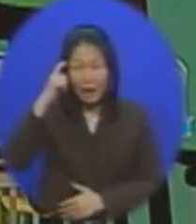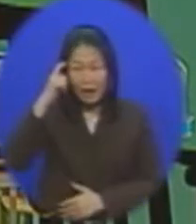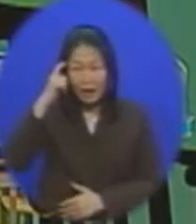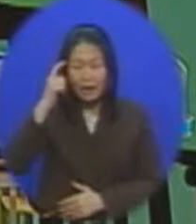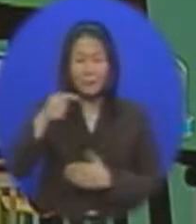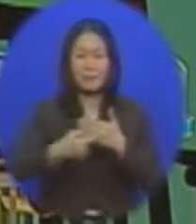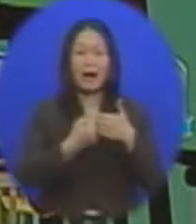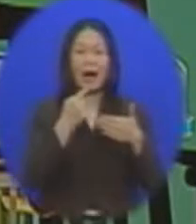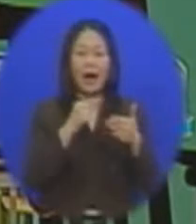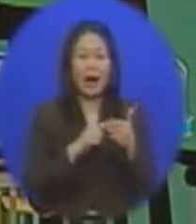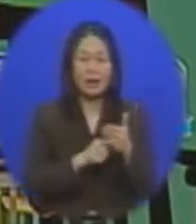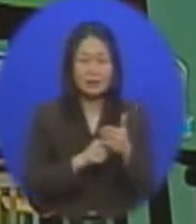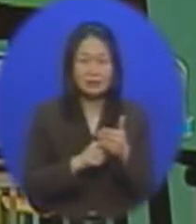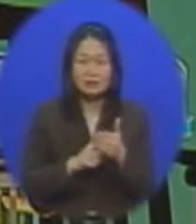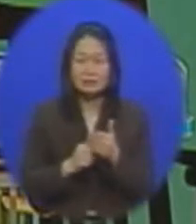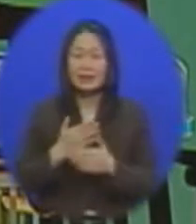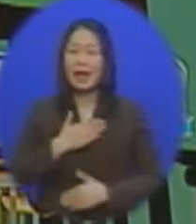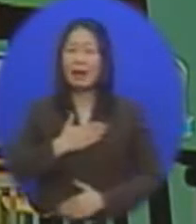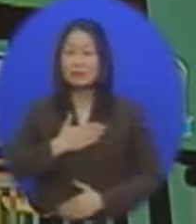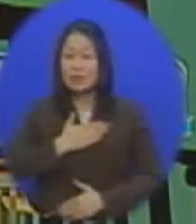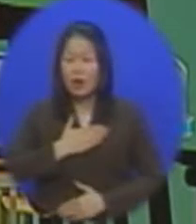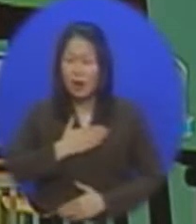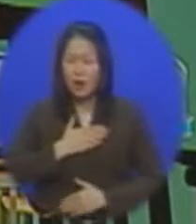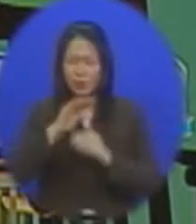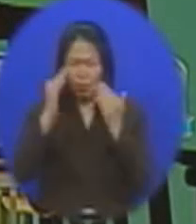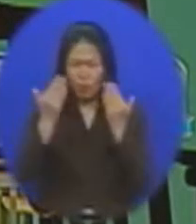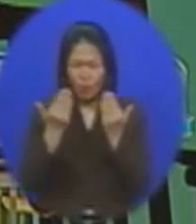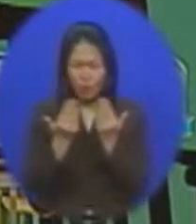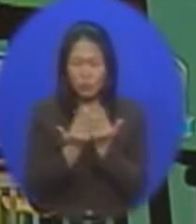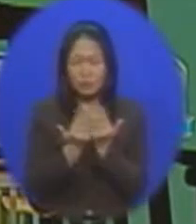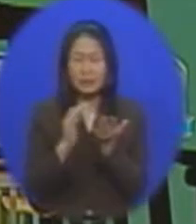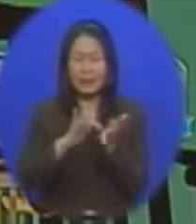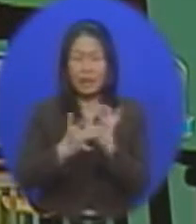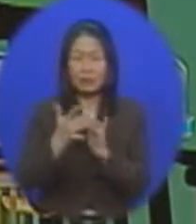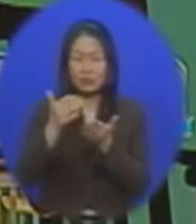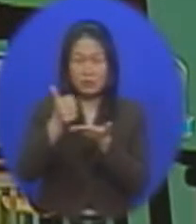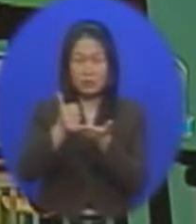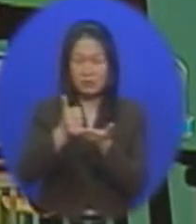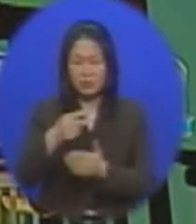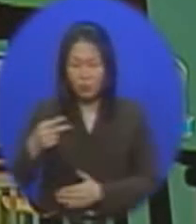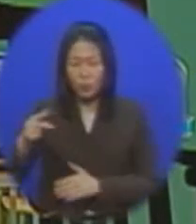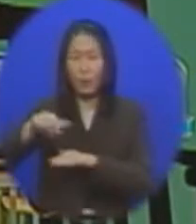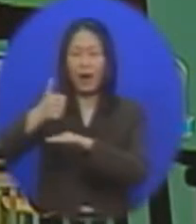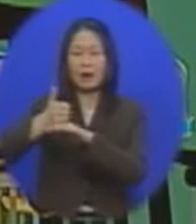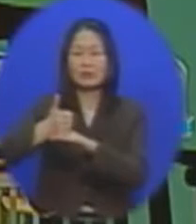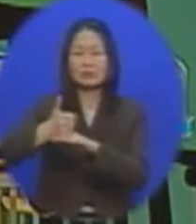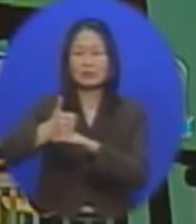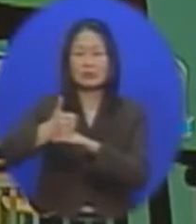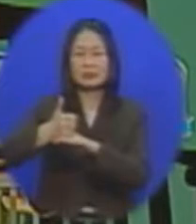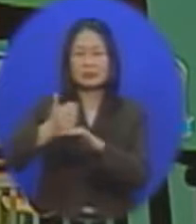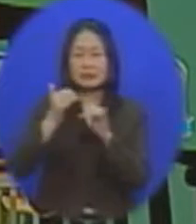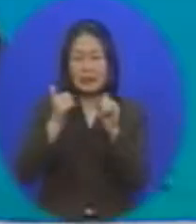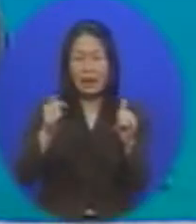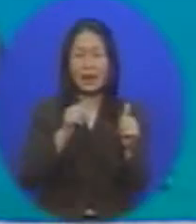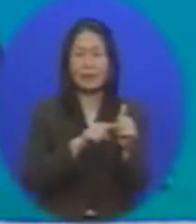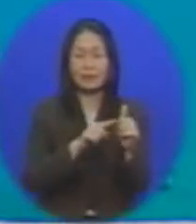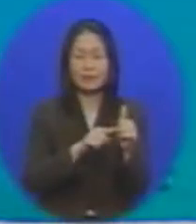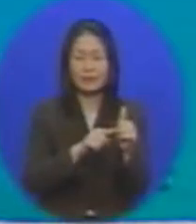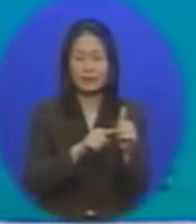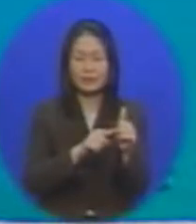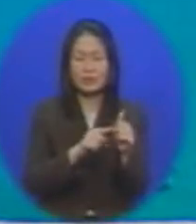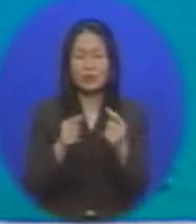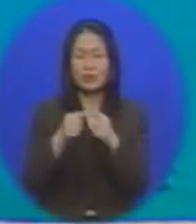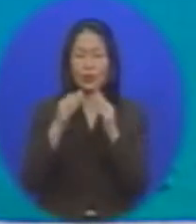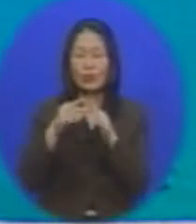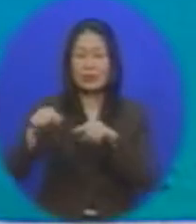마음 그의 감정 모든 것에 있어서 예수님이 왕이신 사람 이런 사람이 교회